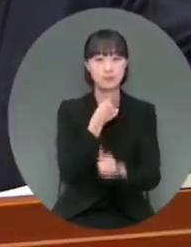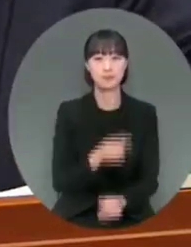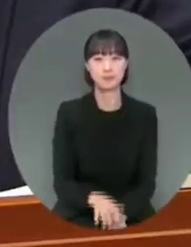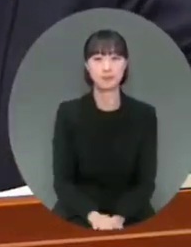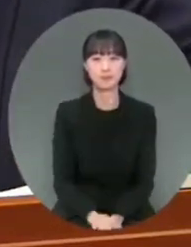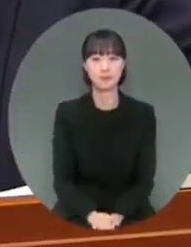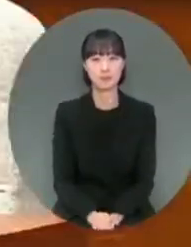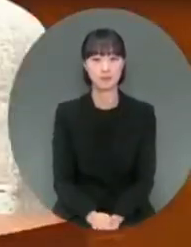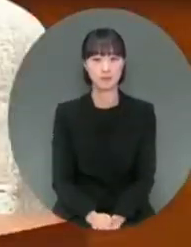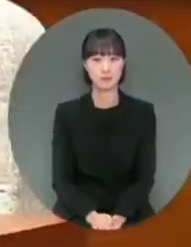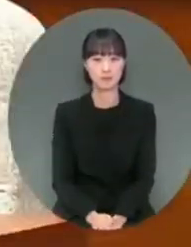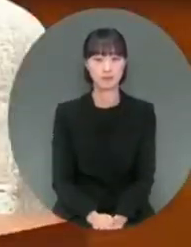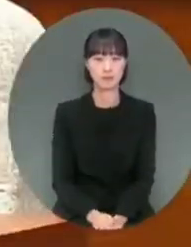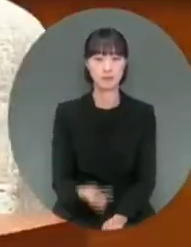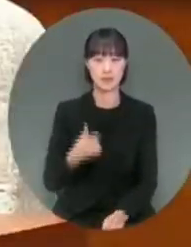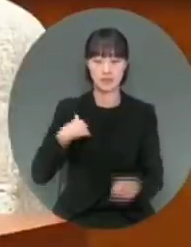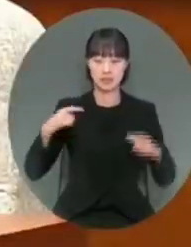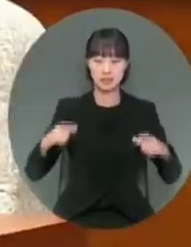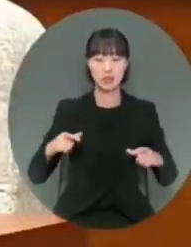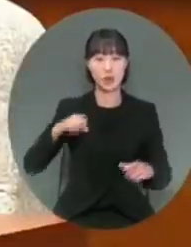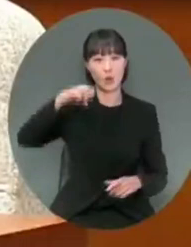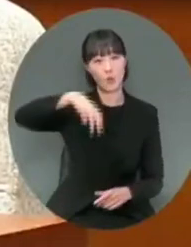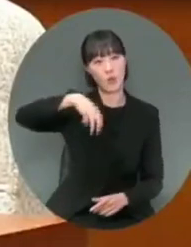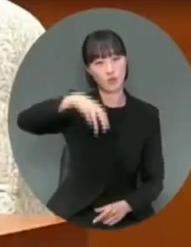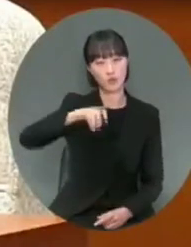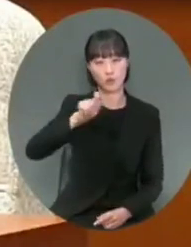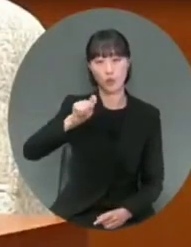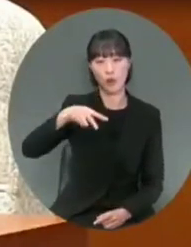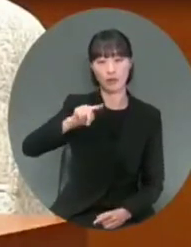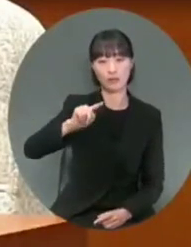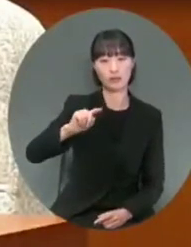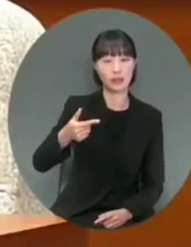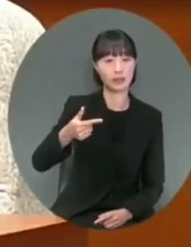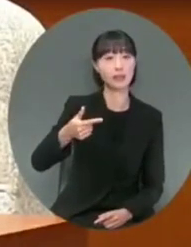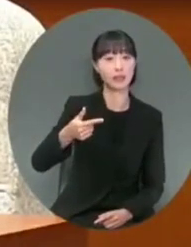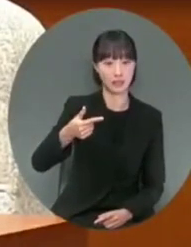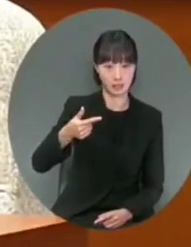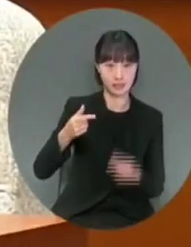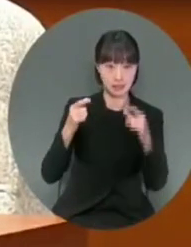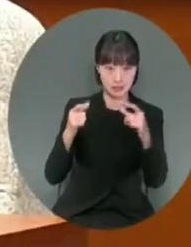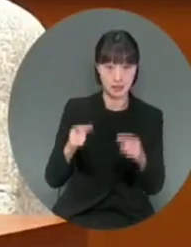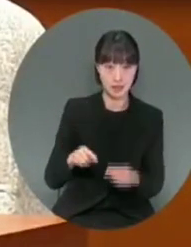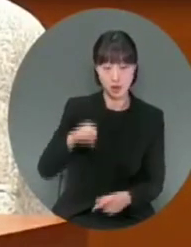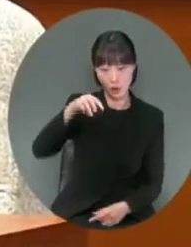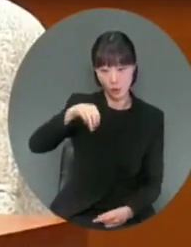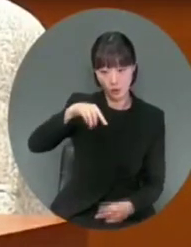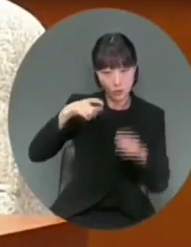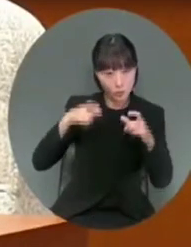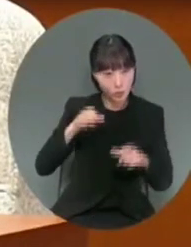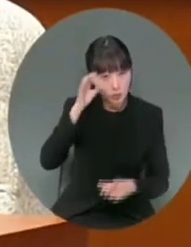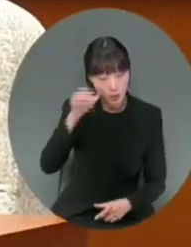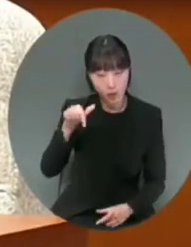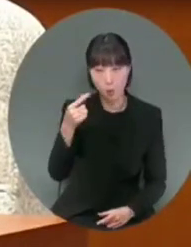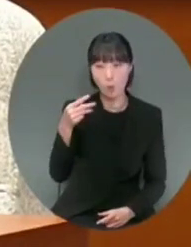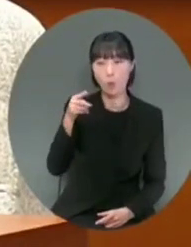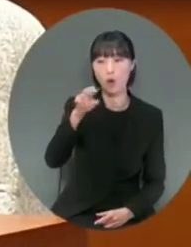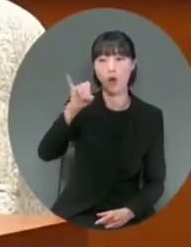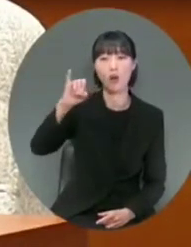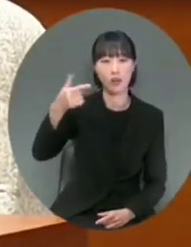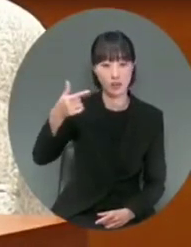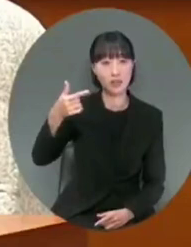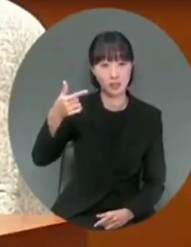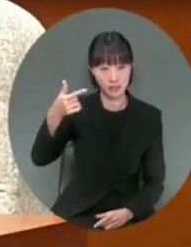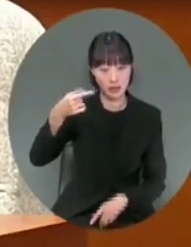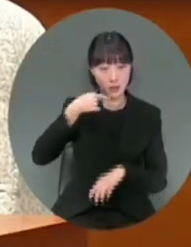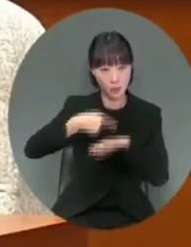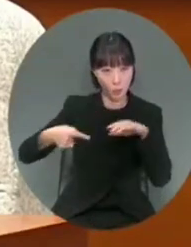네. 네, 제 지역구가 광주 광산갑입니다. 네네. 네, 광주에서도 이 고려인동포 또 이주 노동자들이